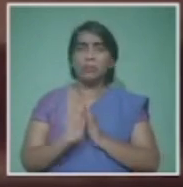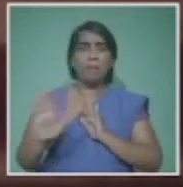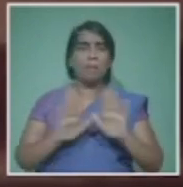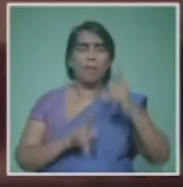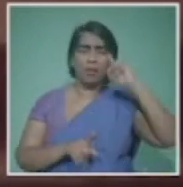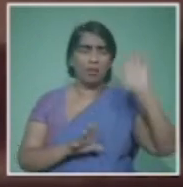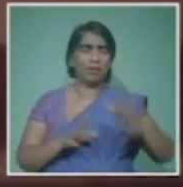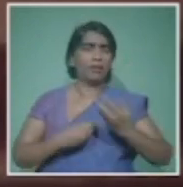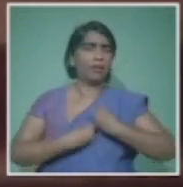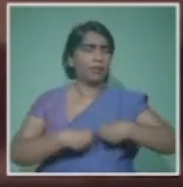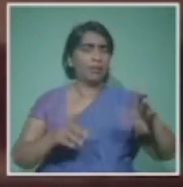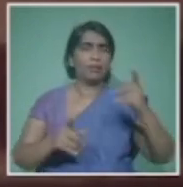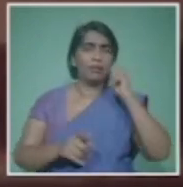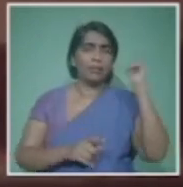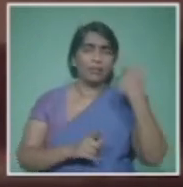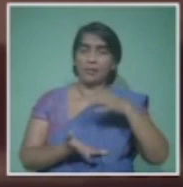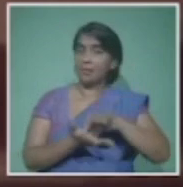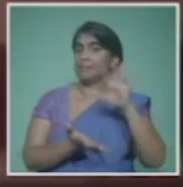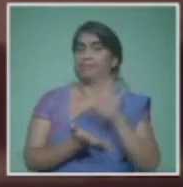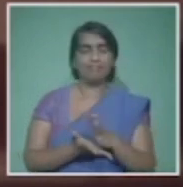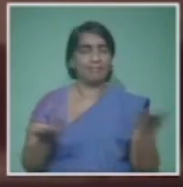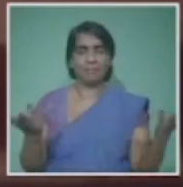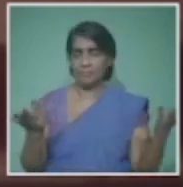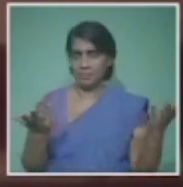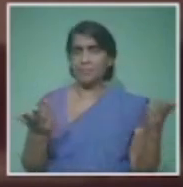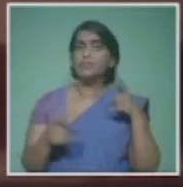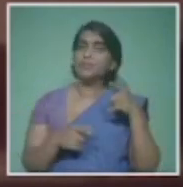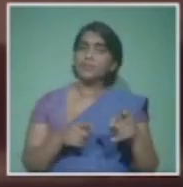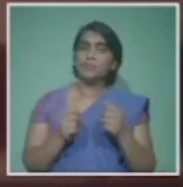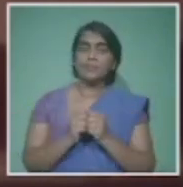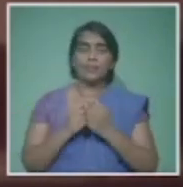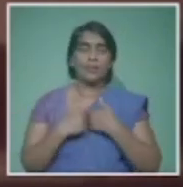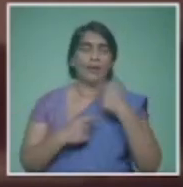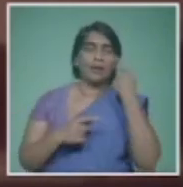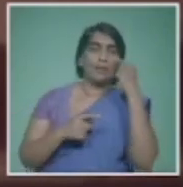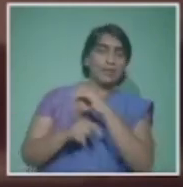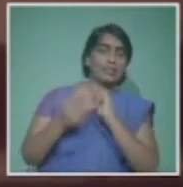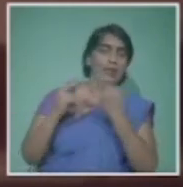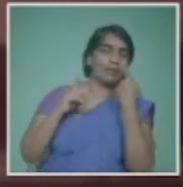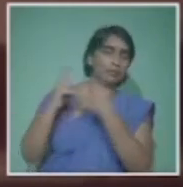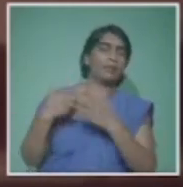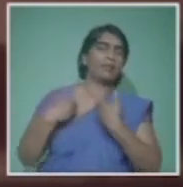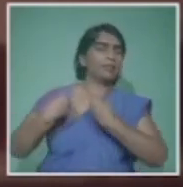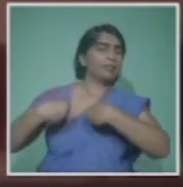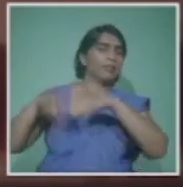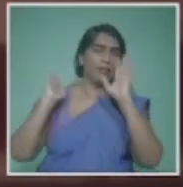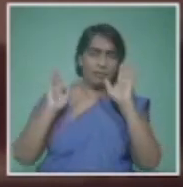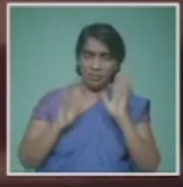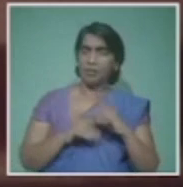kini torawa. Iten di jana piatirna kan nenai tamunna sela. Iten di galeriya te kahala. Ewa ohe nidalle keren sidda